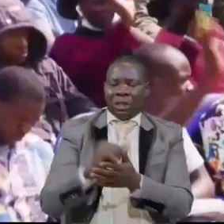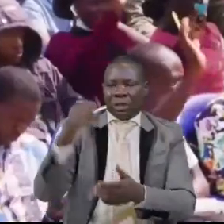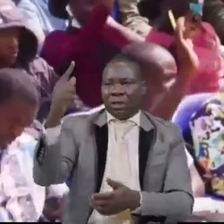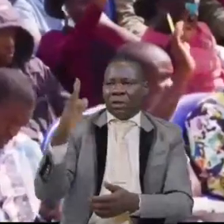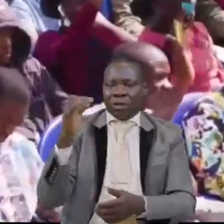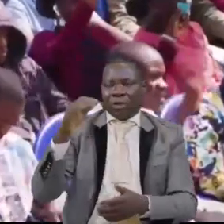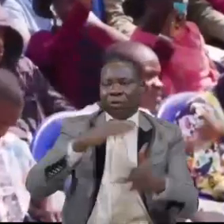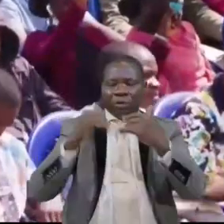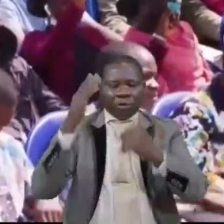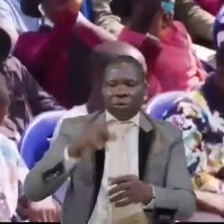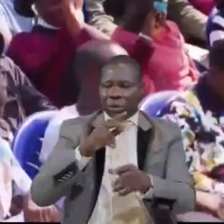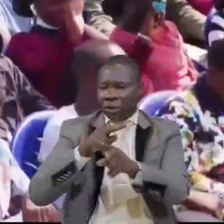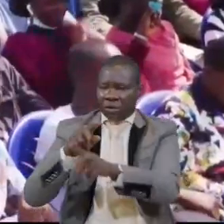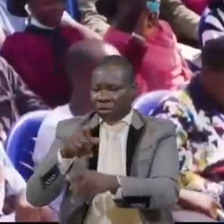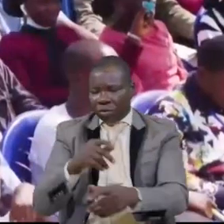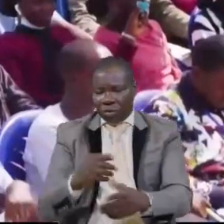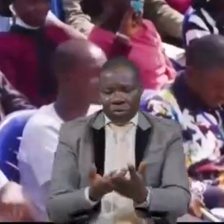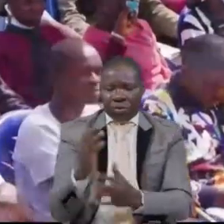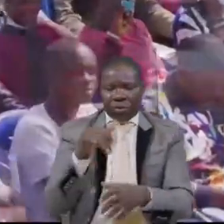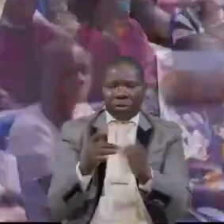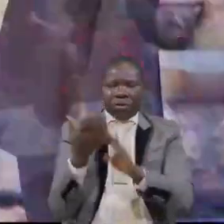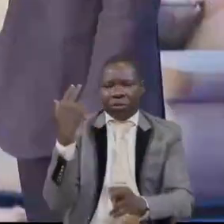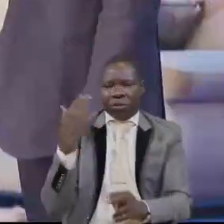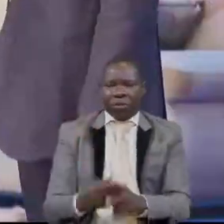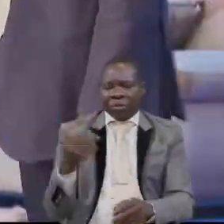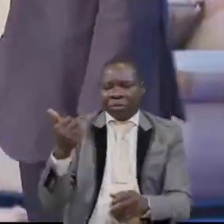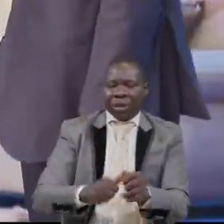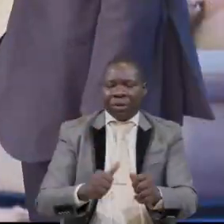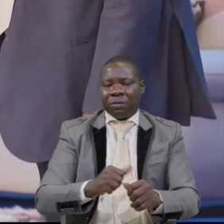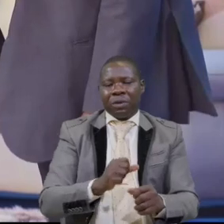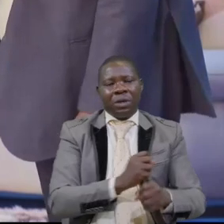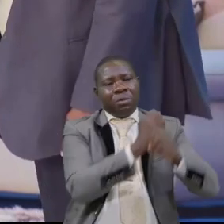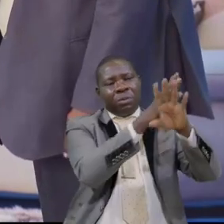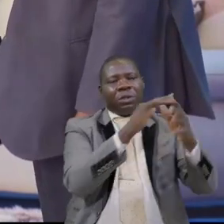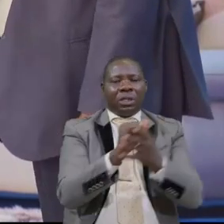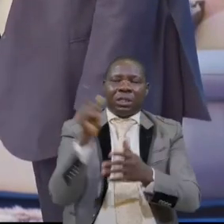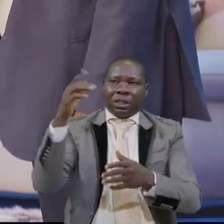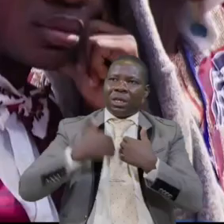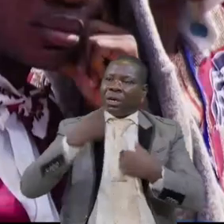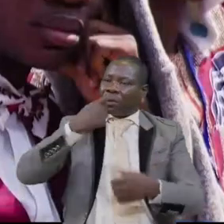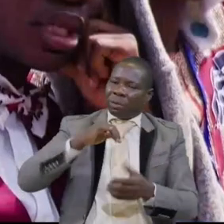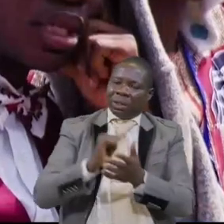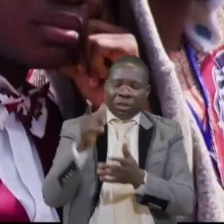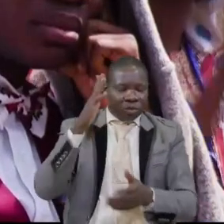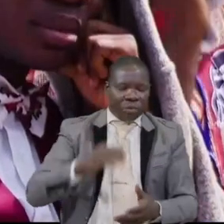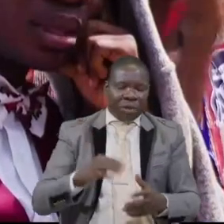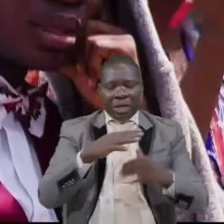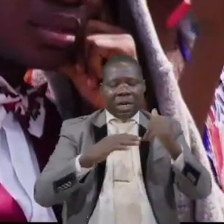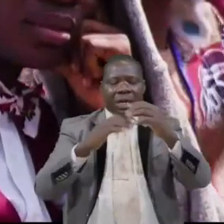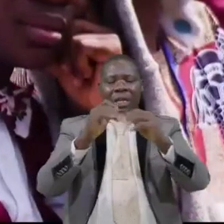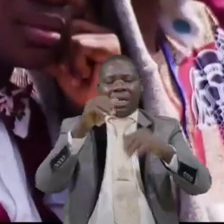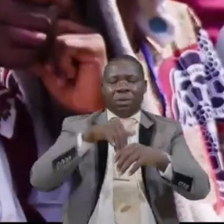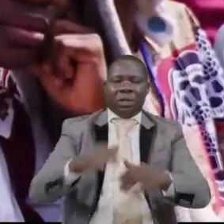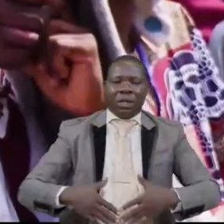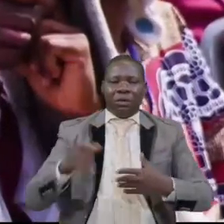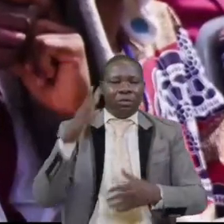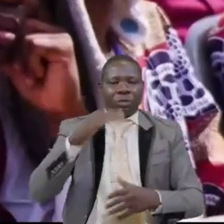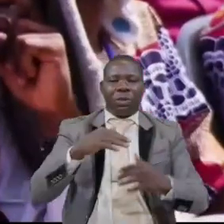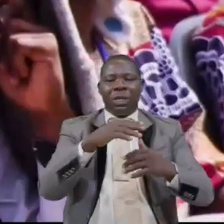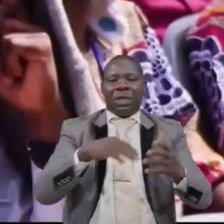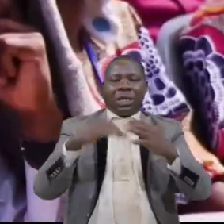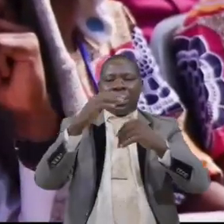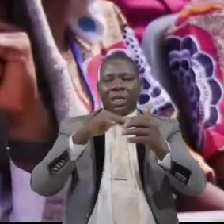la victoire. Toute montagne établie que tu vas gravir, cela. Tout lieu qu'il